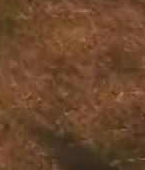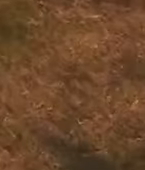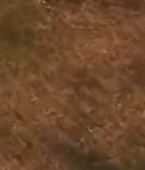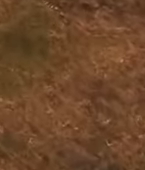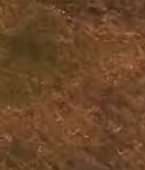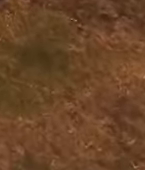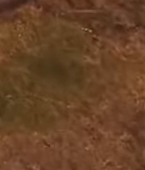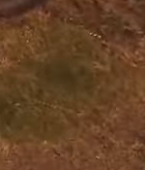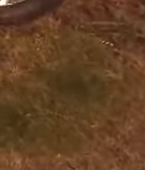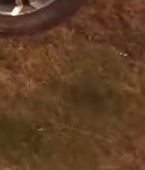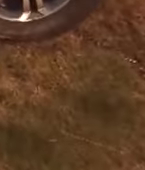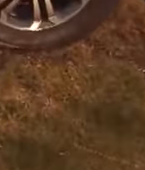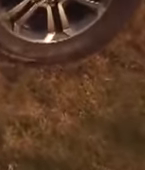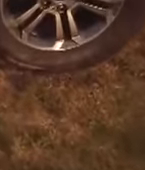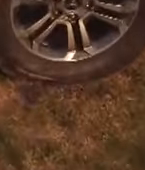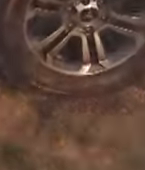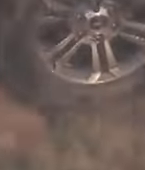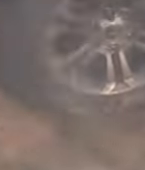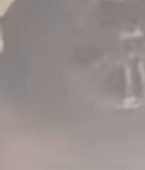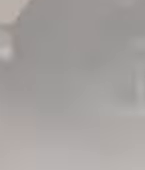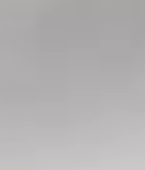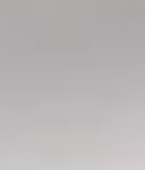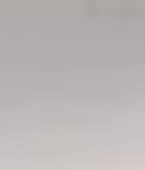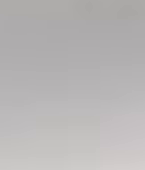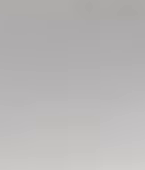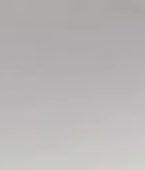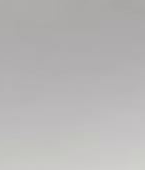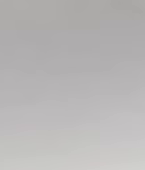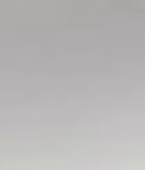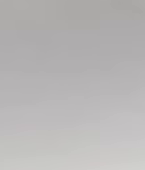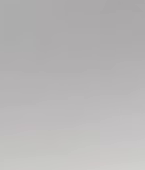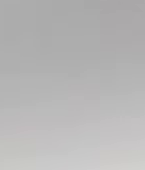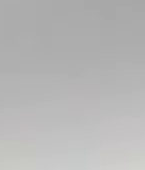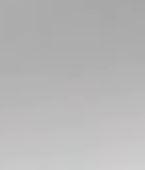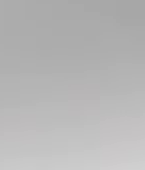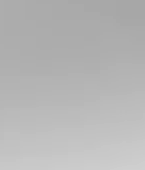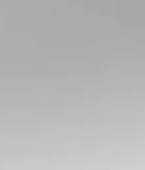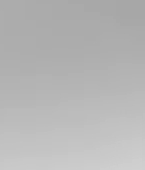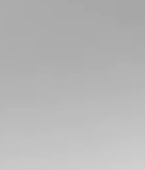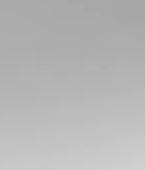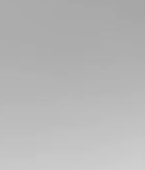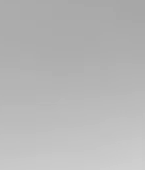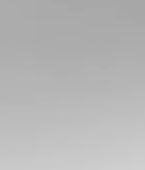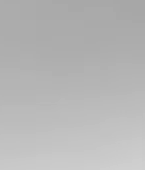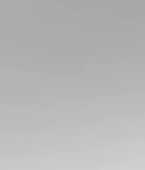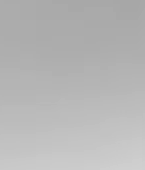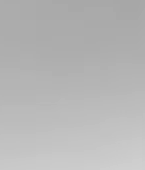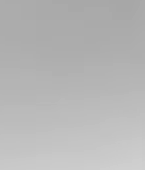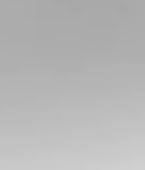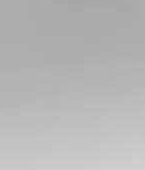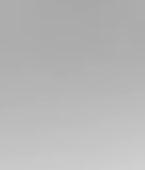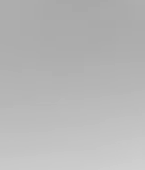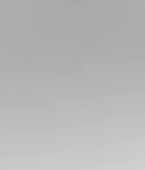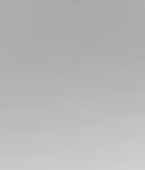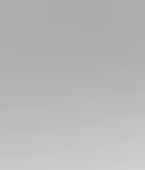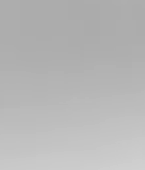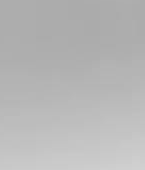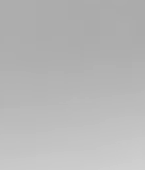yenkwekhwedi. Lolu cwaningo luhlose kuva kabanzi ngekutholakala nekusetshenziswa kwetekuxhumana etigodzini letehlukene